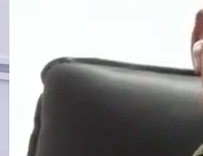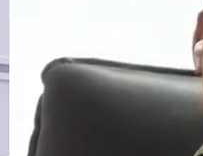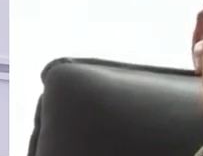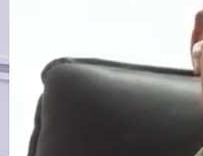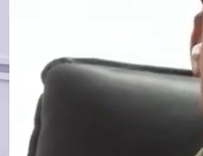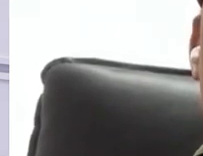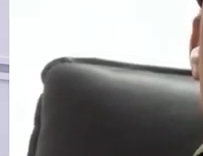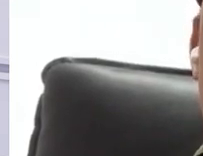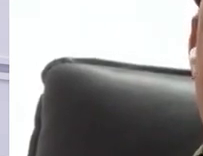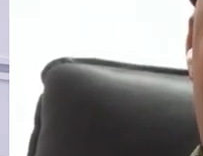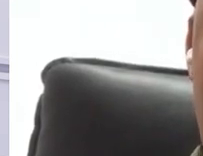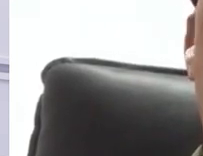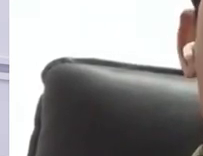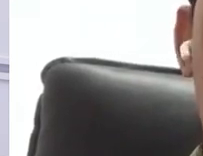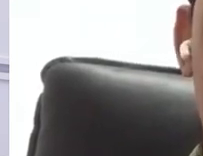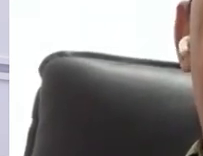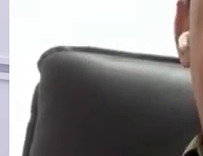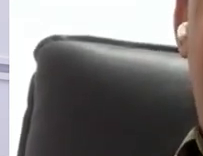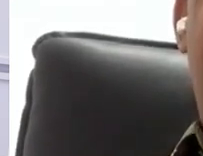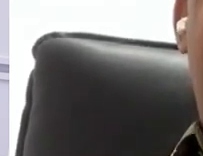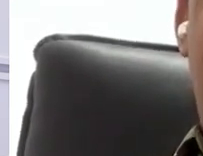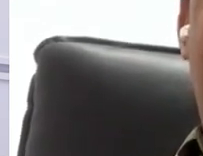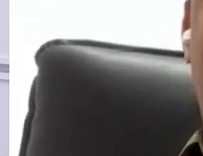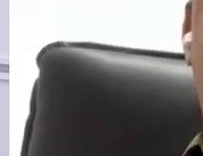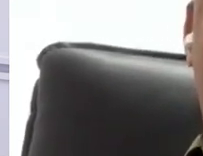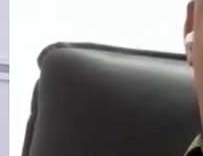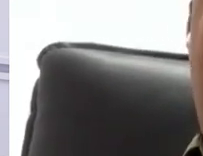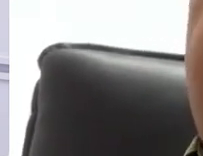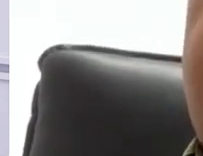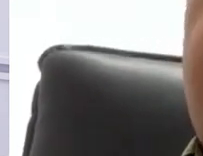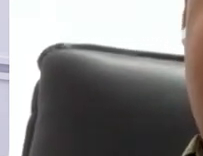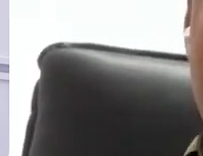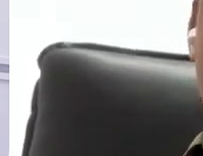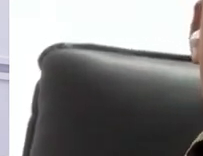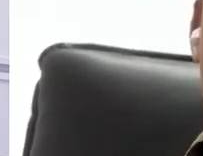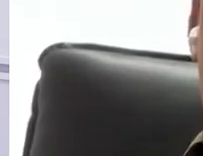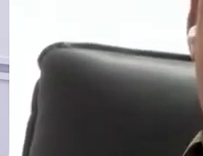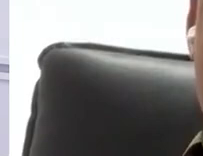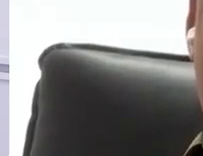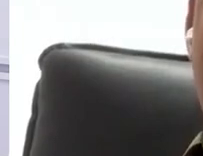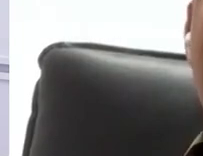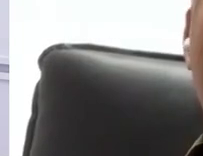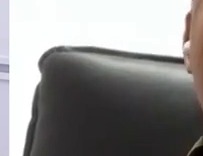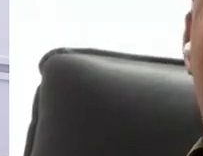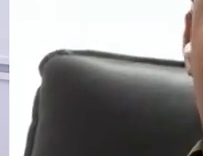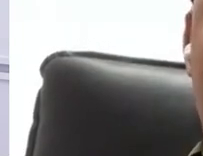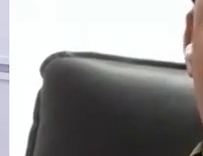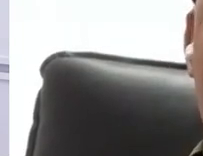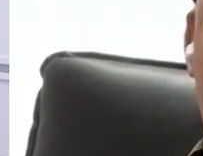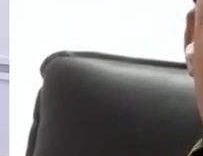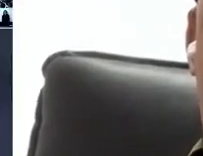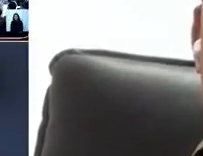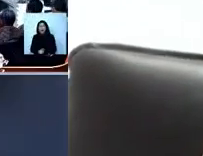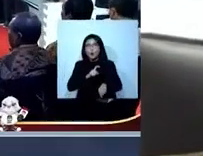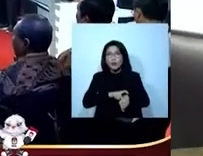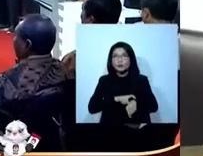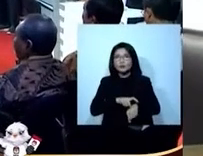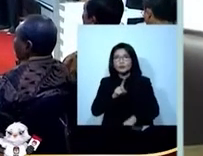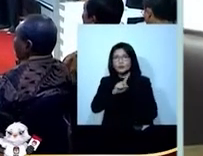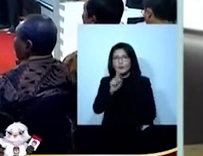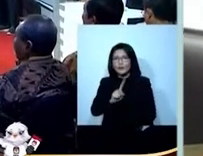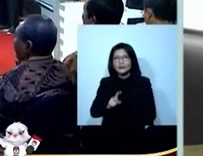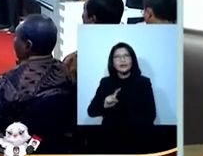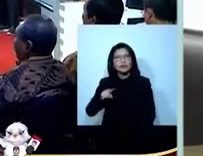harusnya bisa menjelaskan secara komprehensif berkaitan dengan isu-isu mengarah pada dirinya dengan lebih dingin sebenarnya. Tapi kan